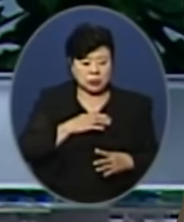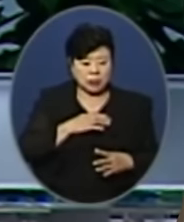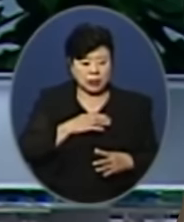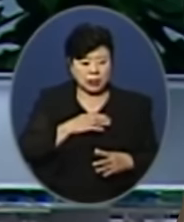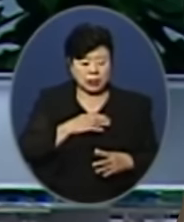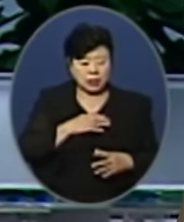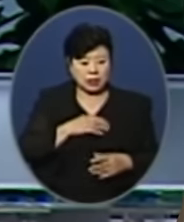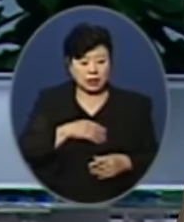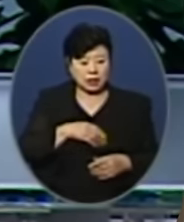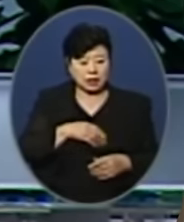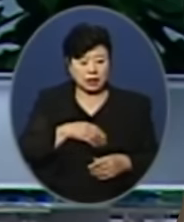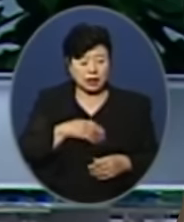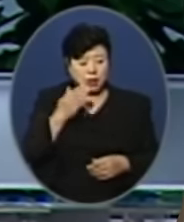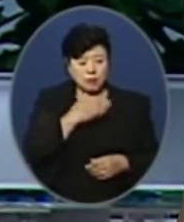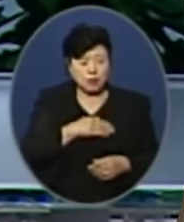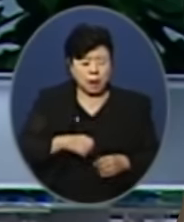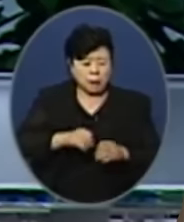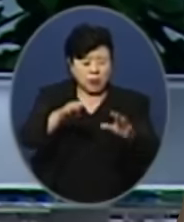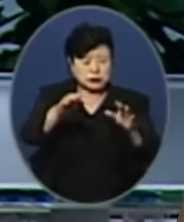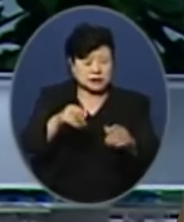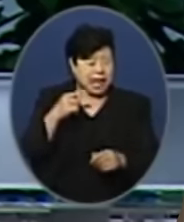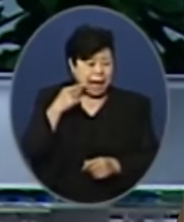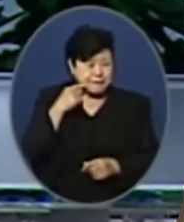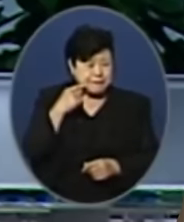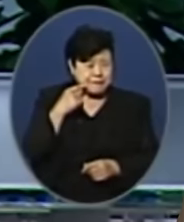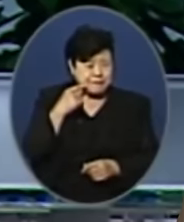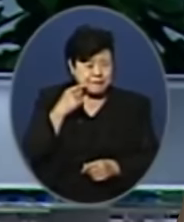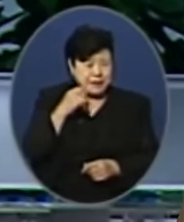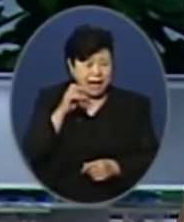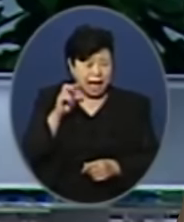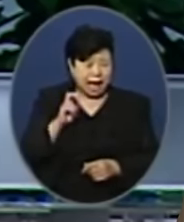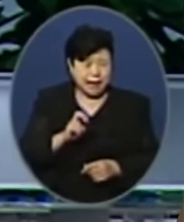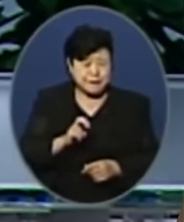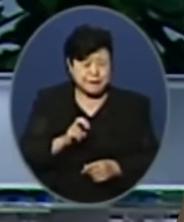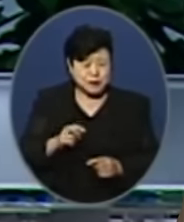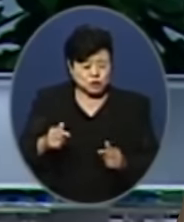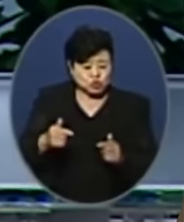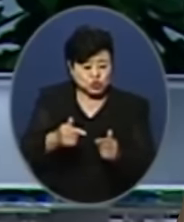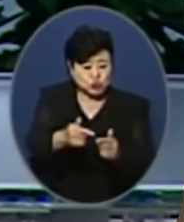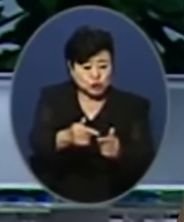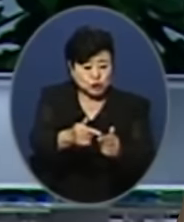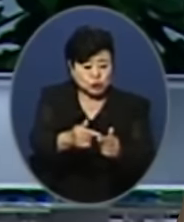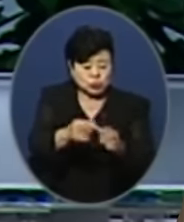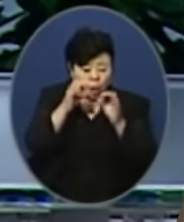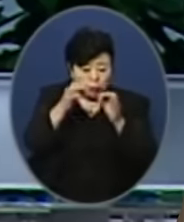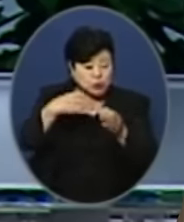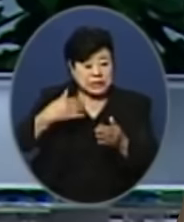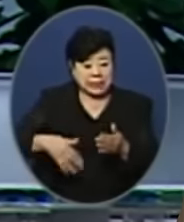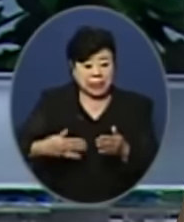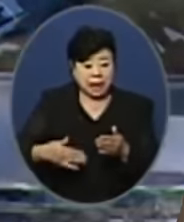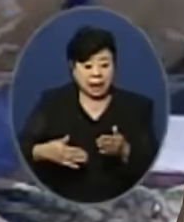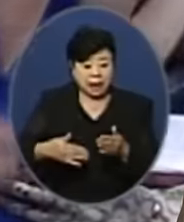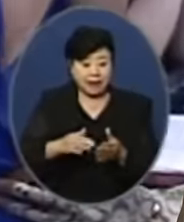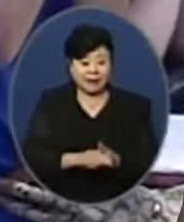그러냐 온몸에 퍼졌던 그 암이 줄어들어가지고서 보일락 말락하다